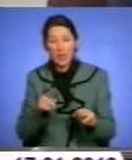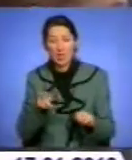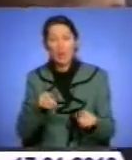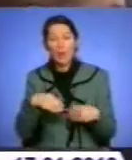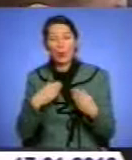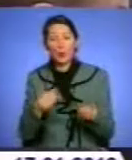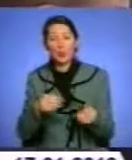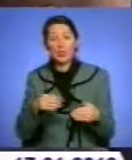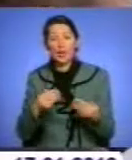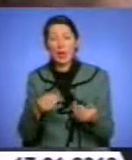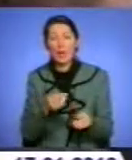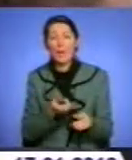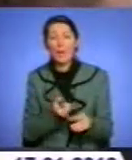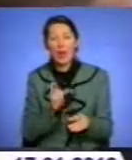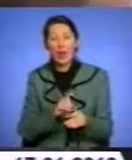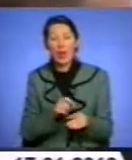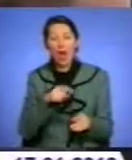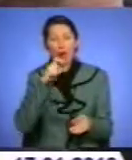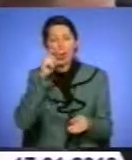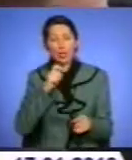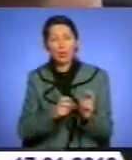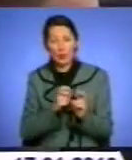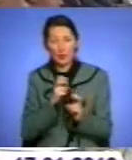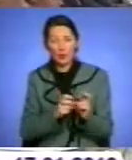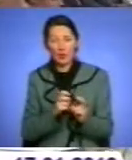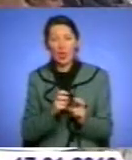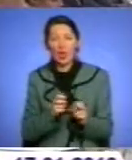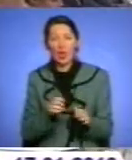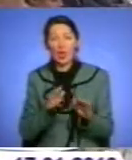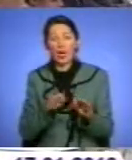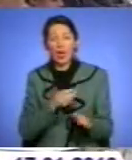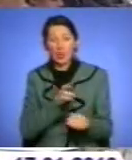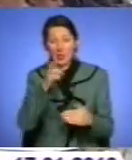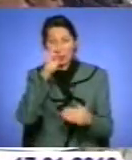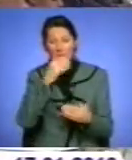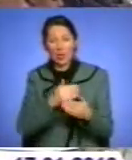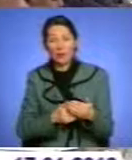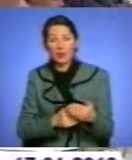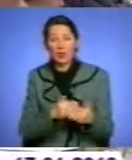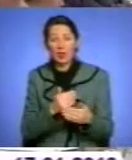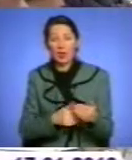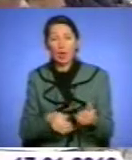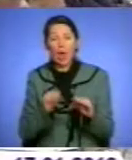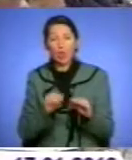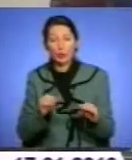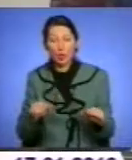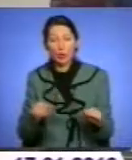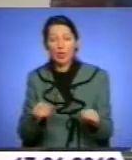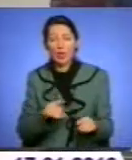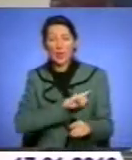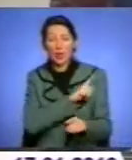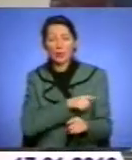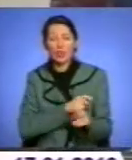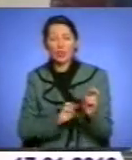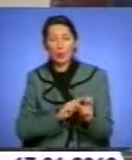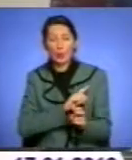виробникові. Документ має стимулювати підприємців розміщувати виробничі потужності, а також сервісні центри в Україні. За словами Миколи